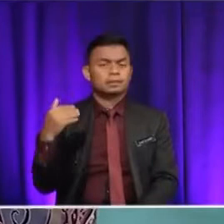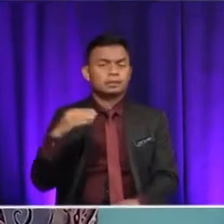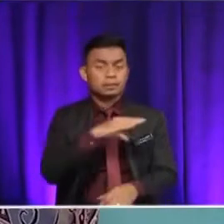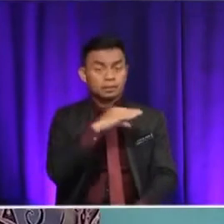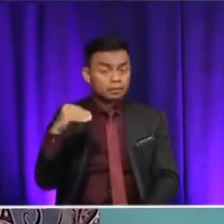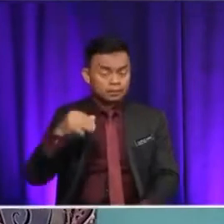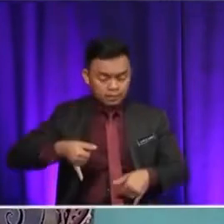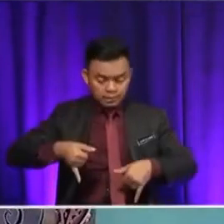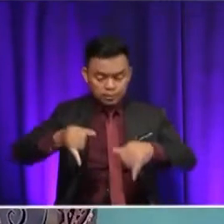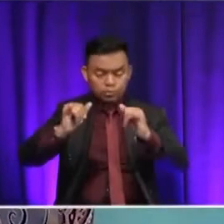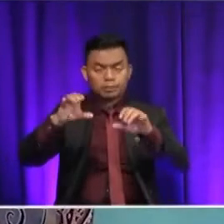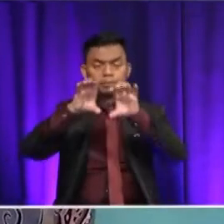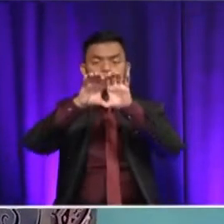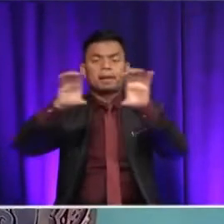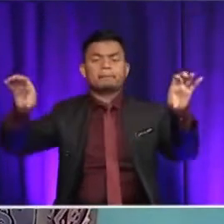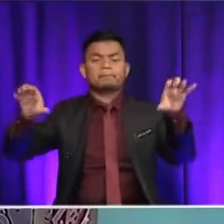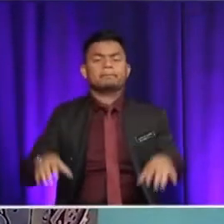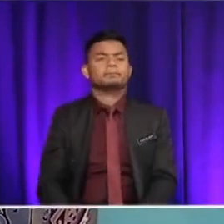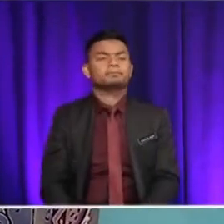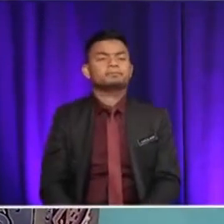dalam lukisan tersebut. Ya. Okey.